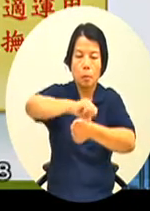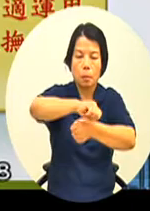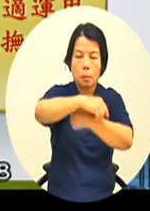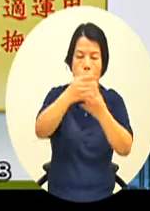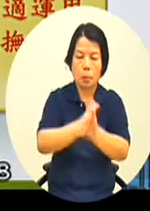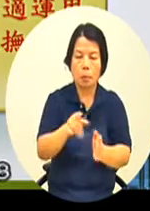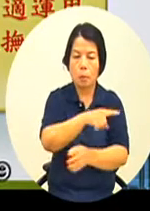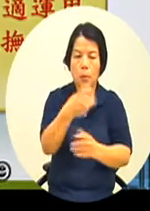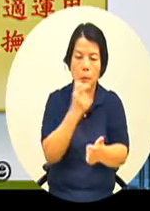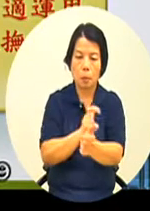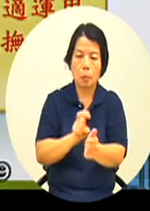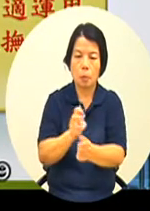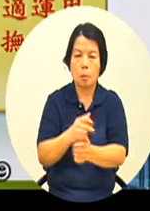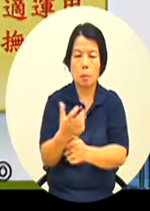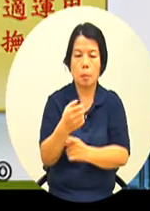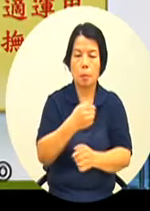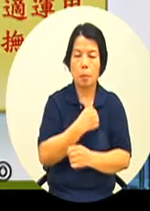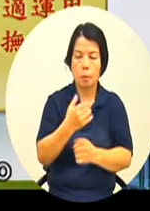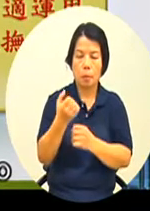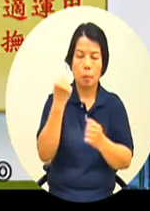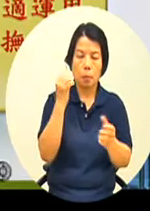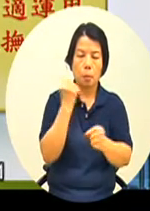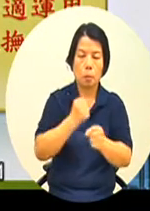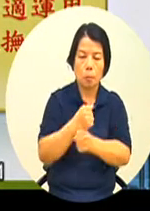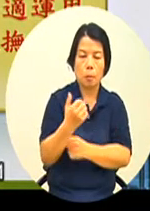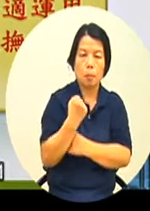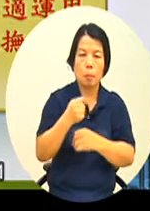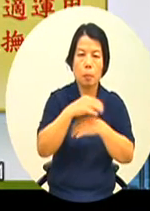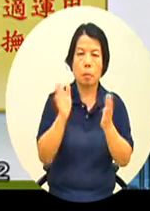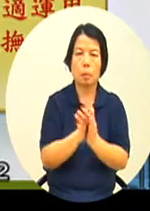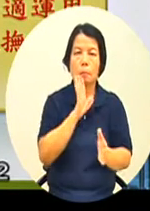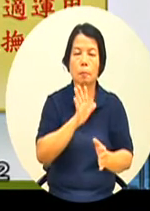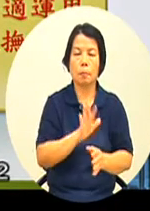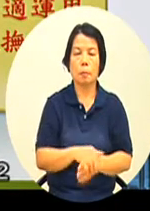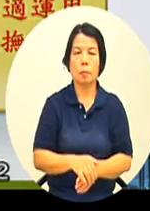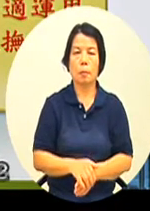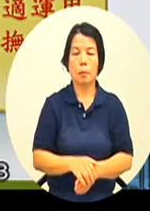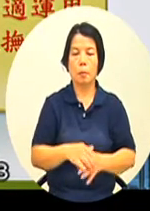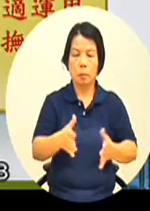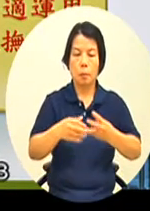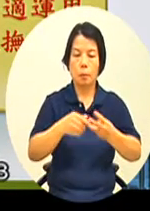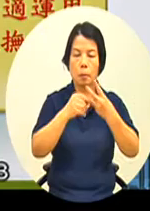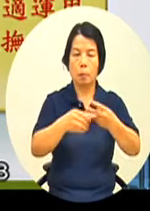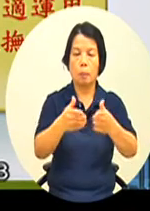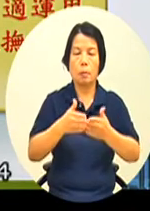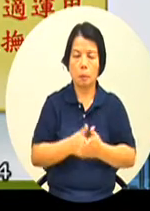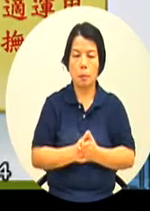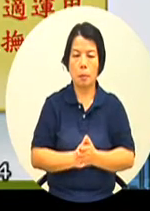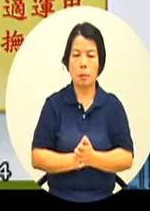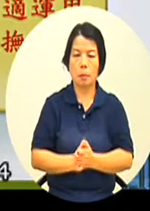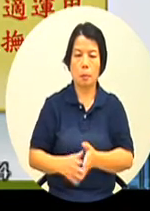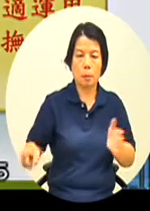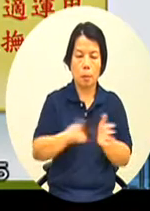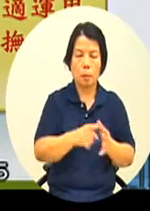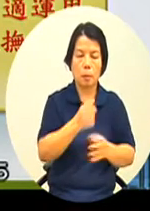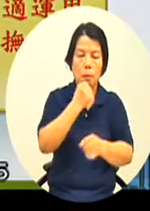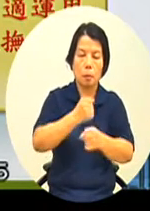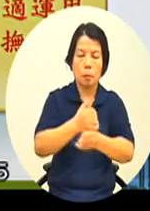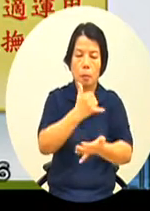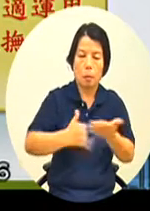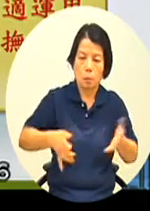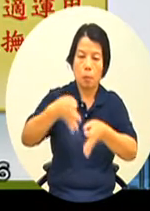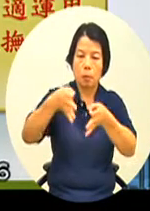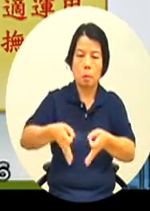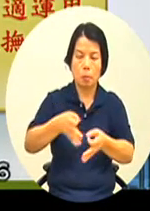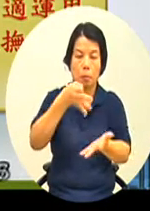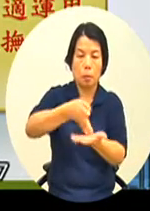职能。第三个，数位课程纳入在地化城市元素。第三部分，我们要贯彻退休登记制度，